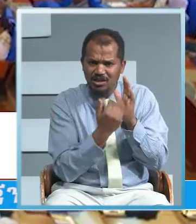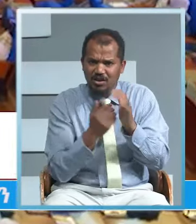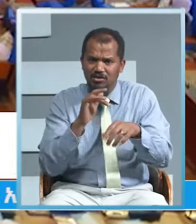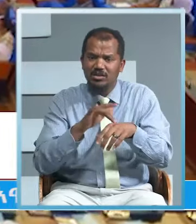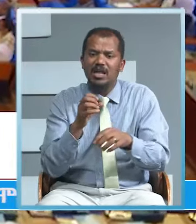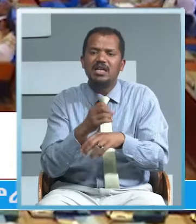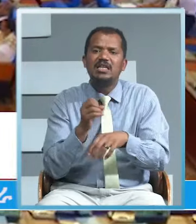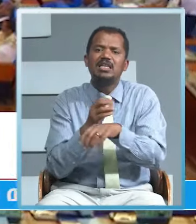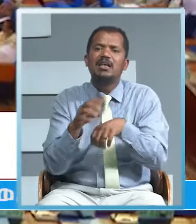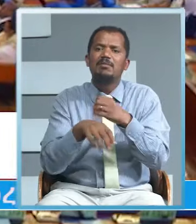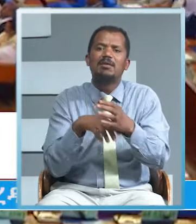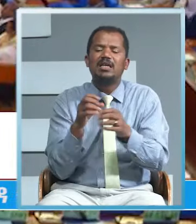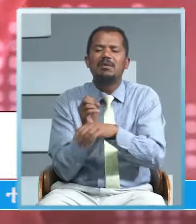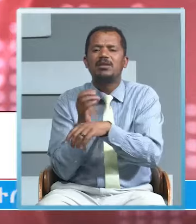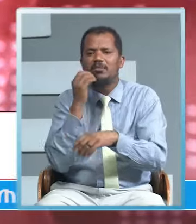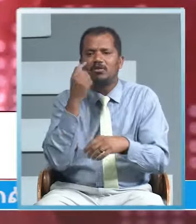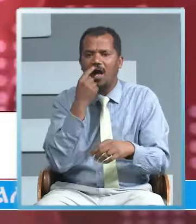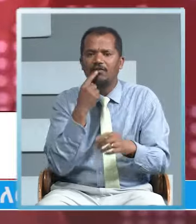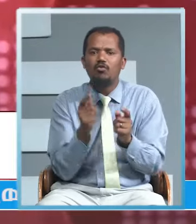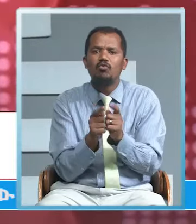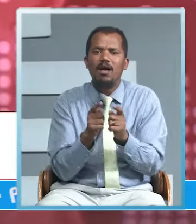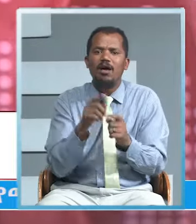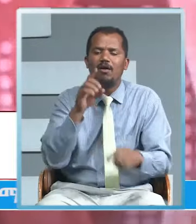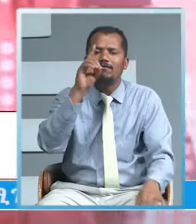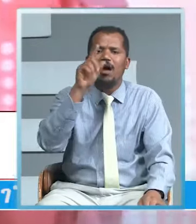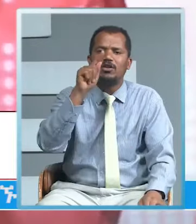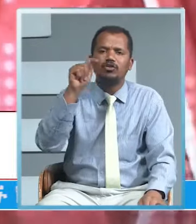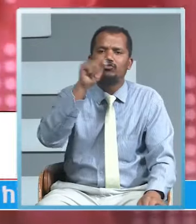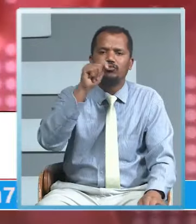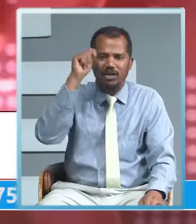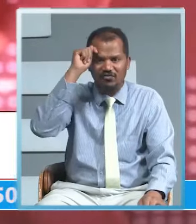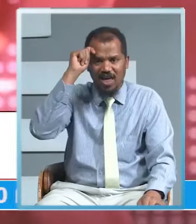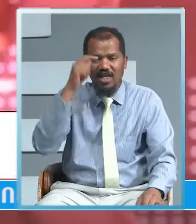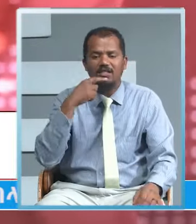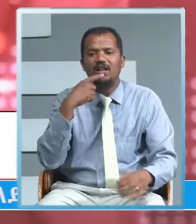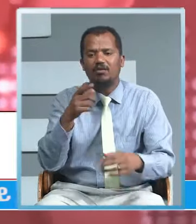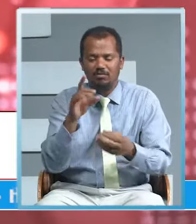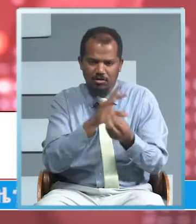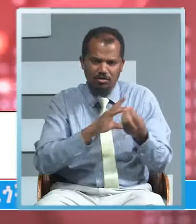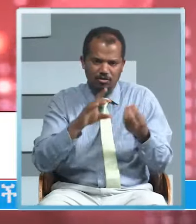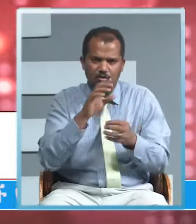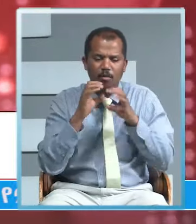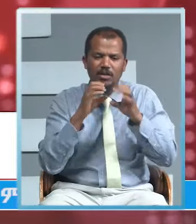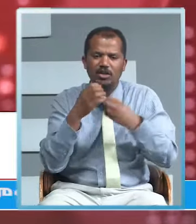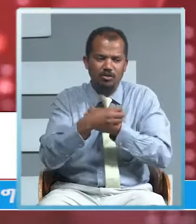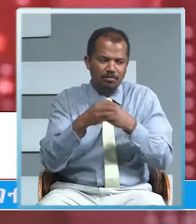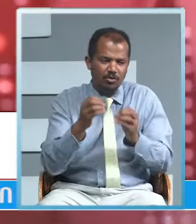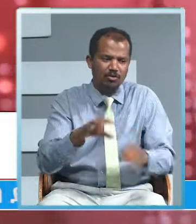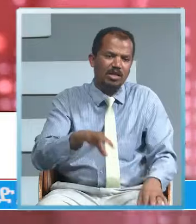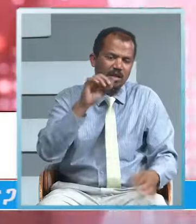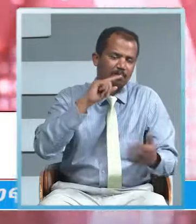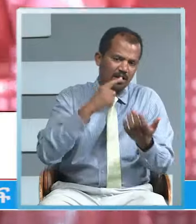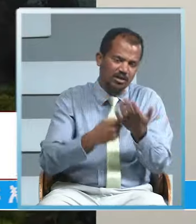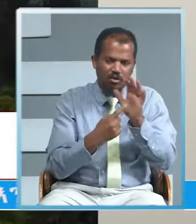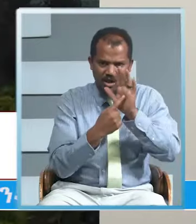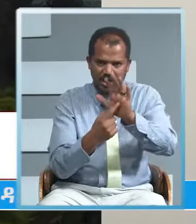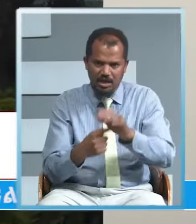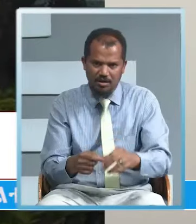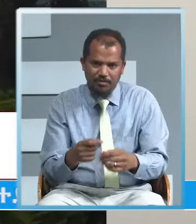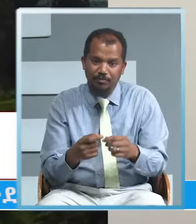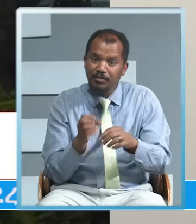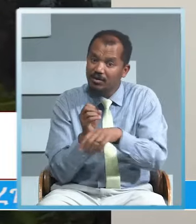ላይ እንደሚመክር የምክር ቤቱ አፈ ጉባኤ ወይዘሮ ፋንቱ ተስፋዬ መናገራቸውን ከክልሉ ኮሙኒኬሽን ቢሮ የተገኘው መረጃ